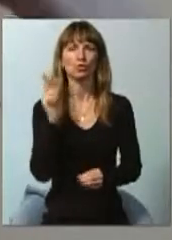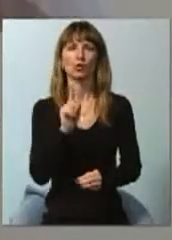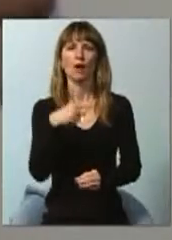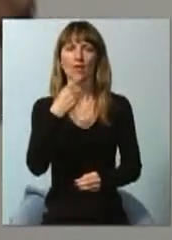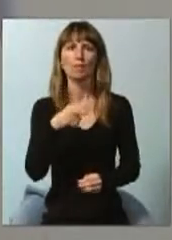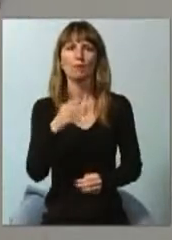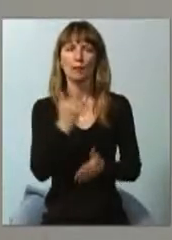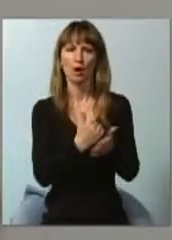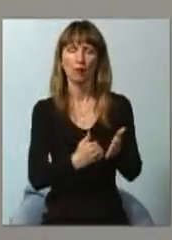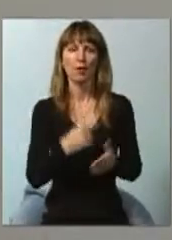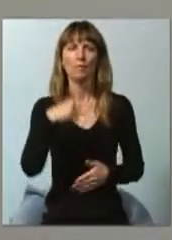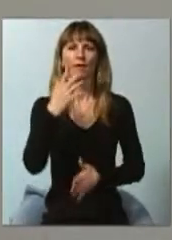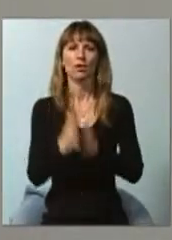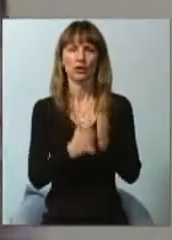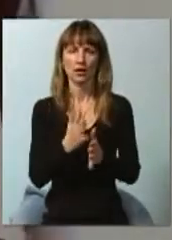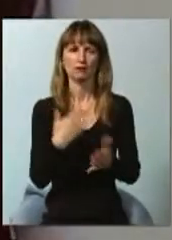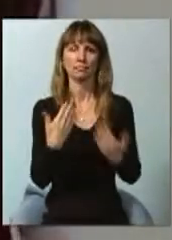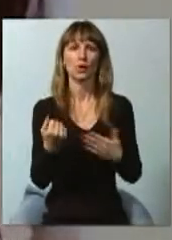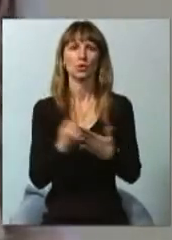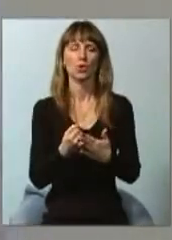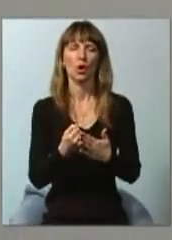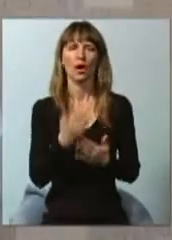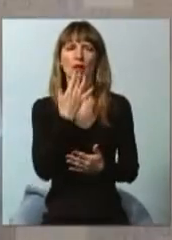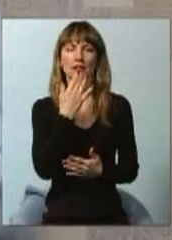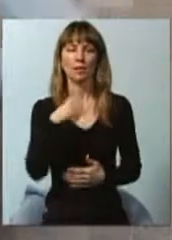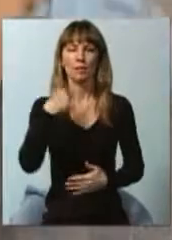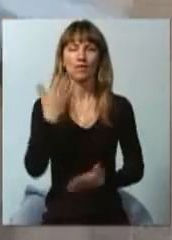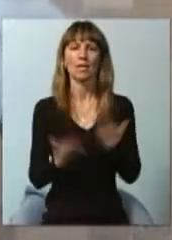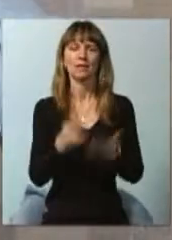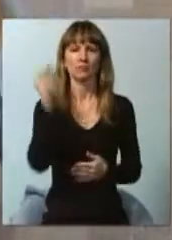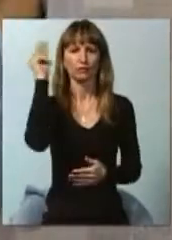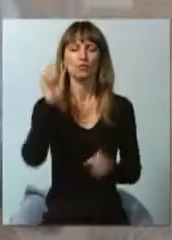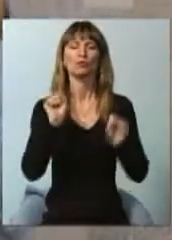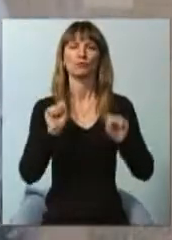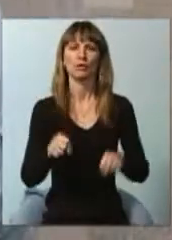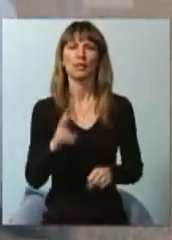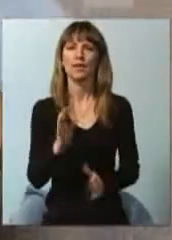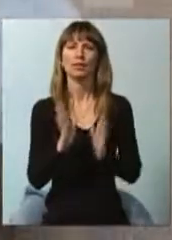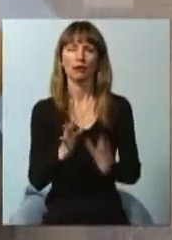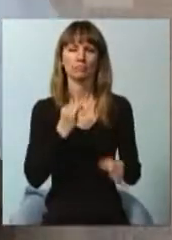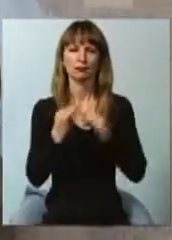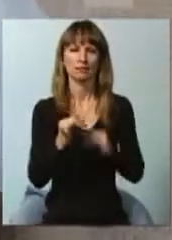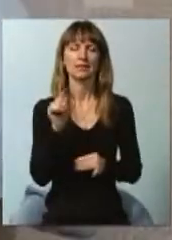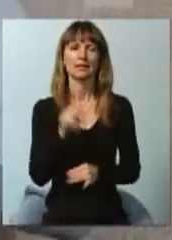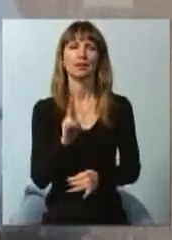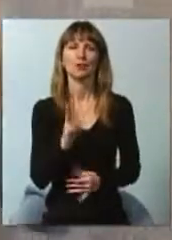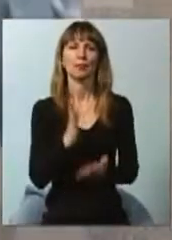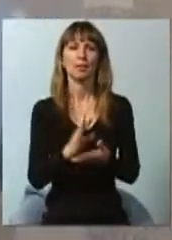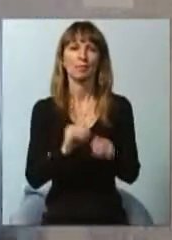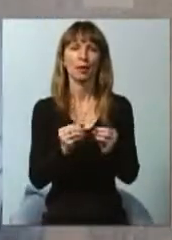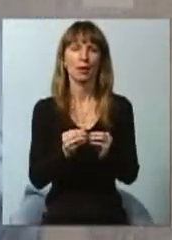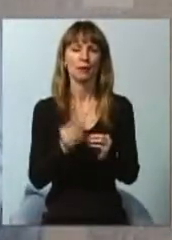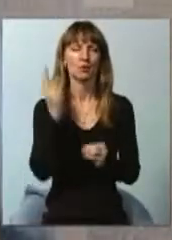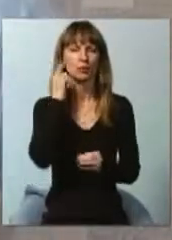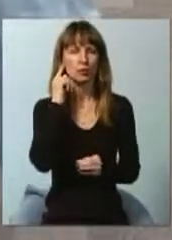Насправді мова жестів відноситься до іноземних мов. Тож, якщо ви опануєте її, то зможете не лише спілкуватися із тими, хто має проблеми зі